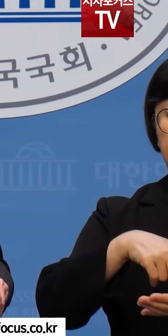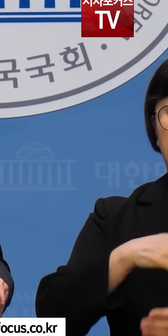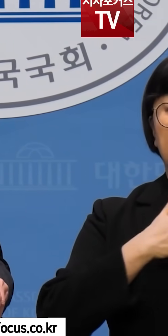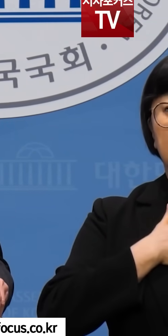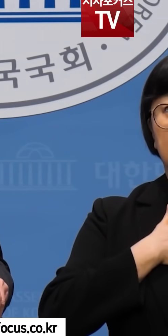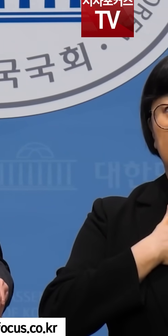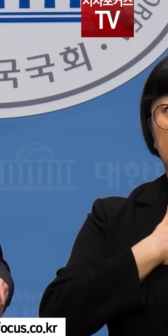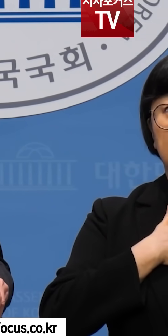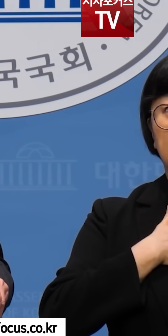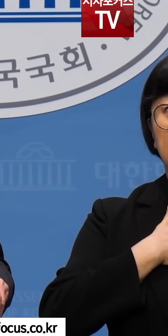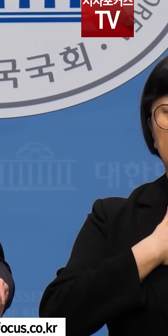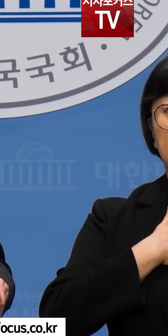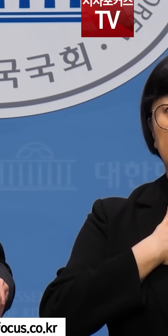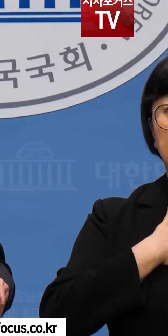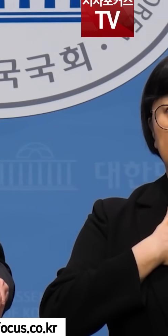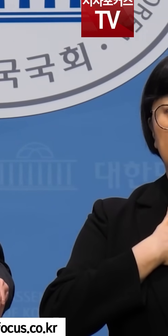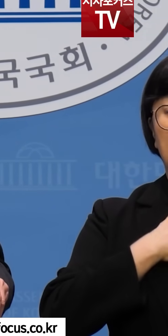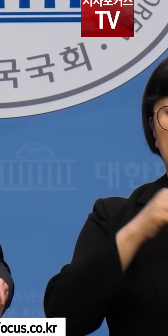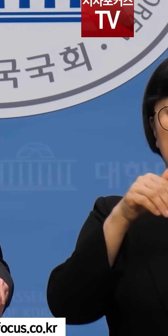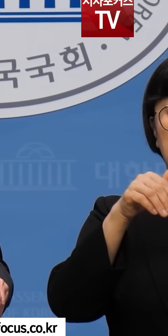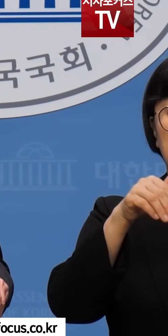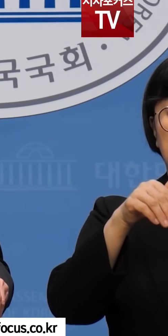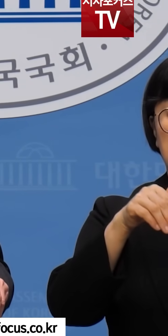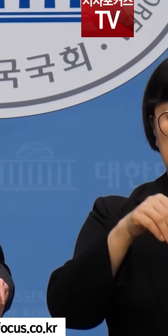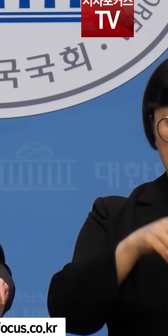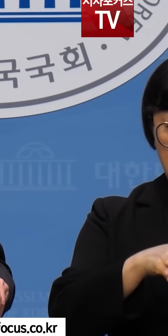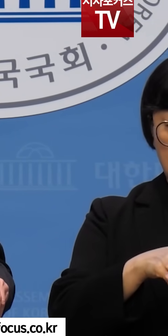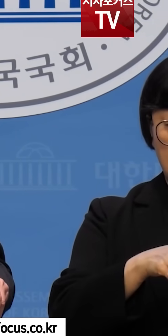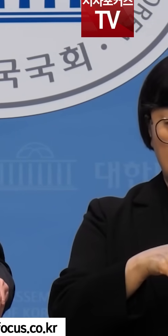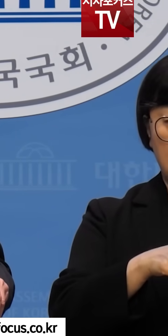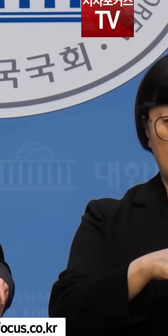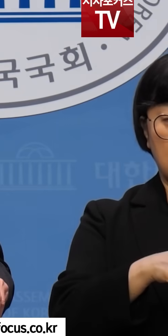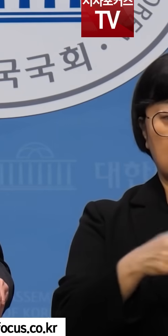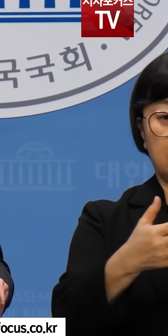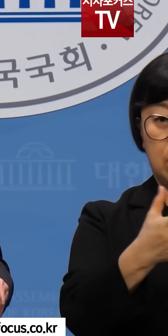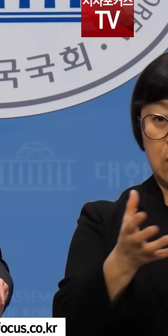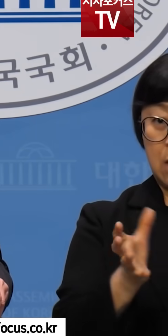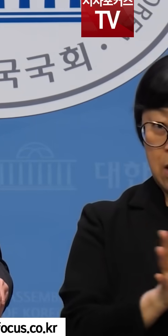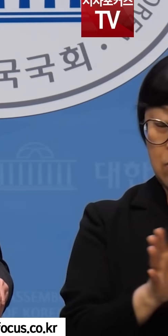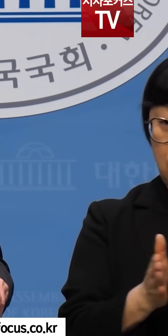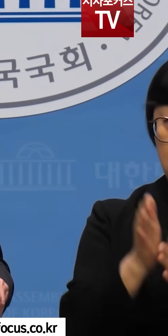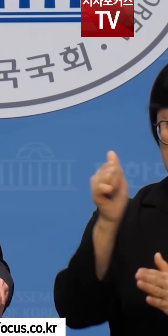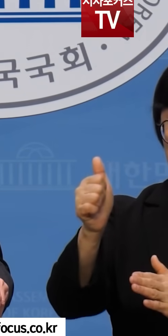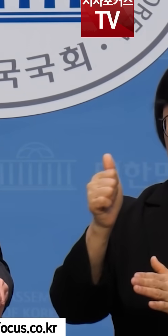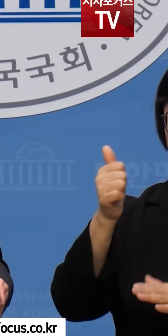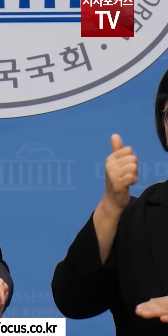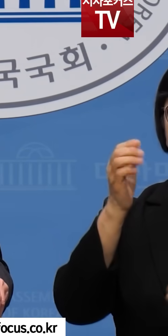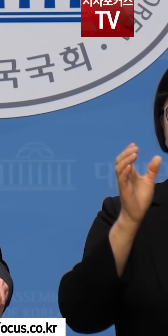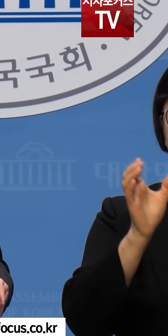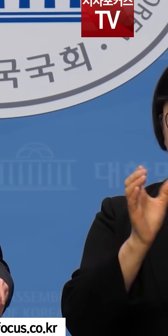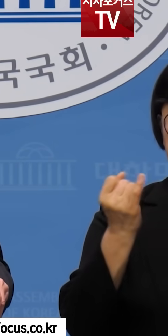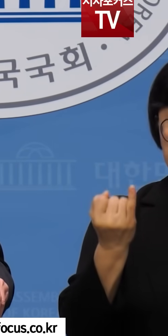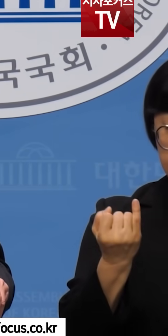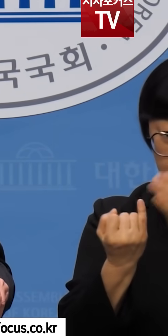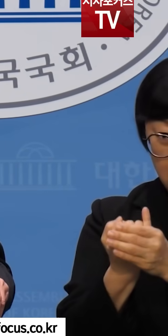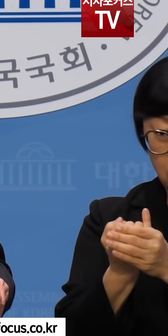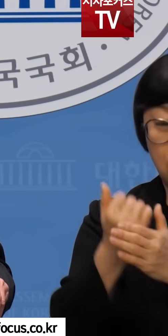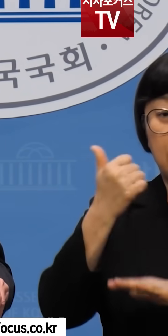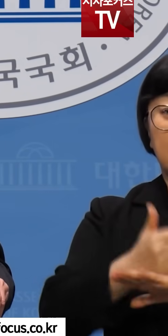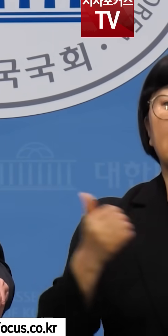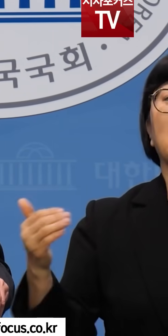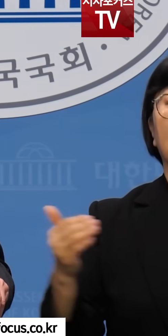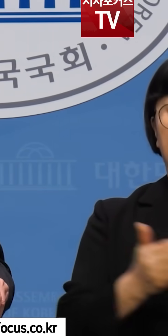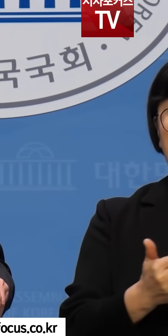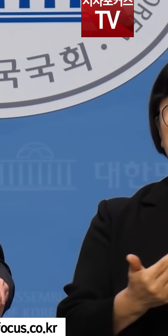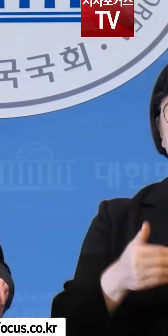제 선대 본부장을 전격적으로 맡으시고 이 선거 끝날 때까지 끝까지 선거운동을